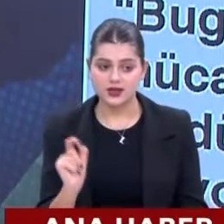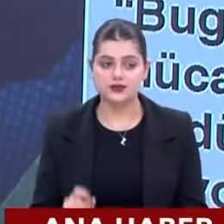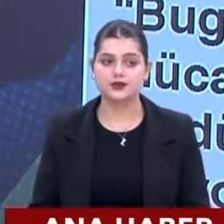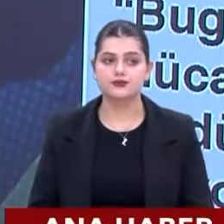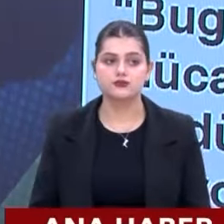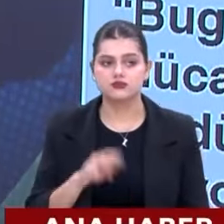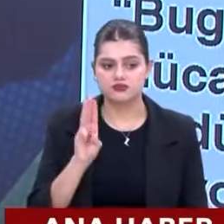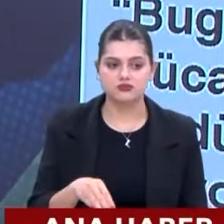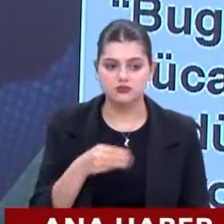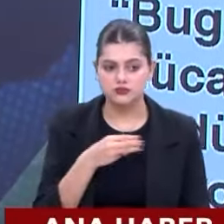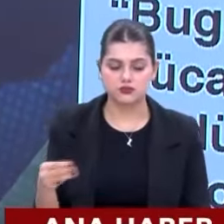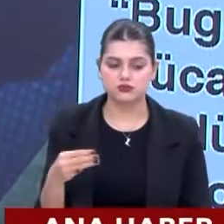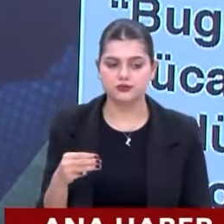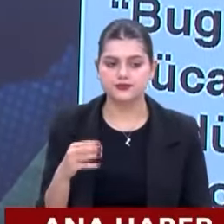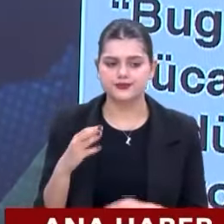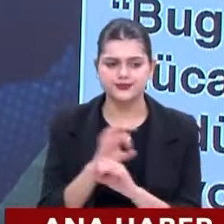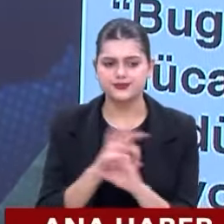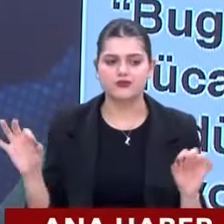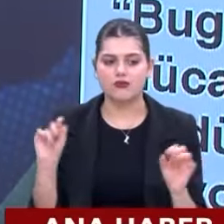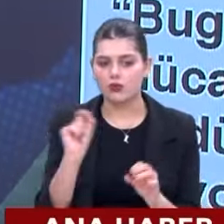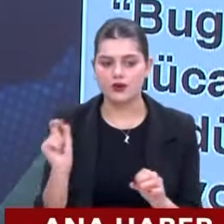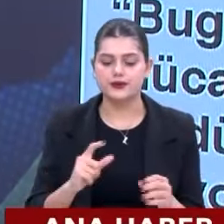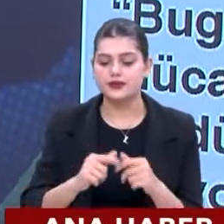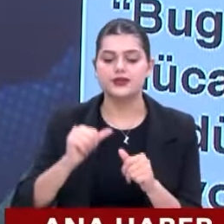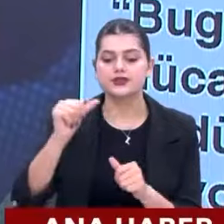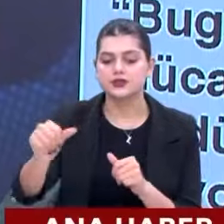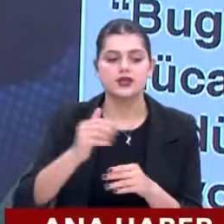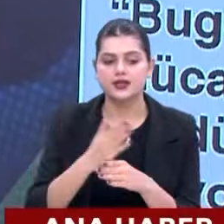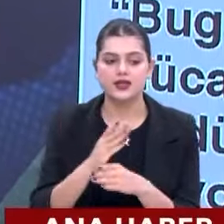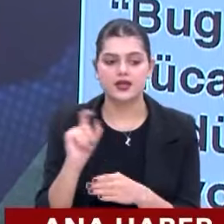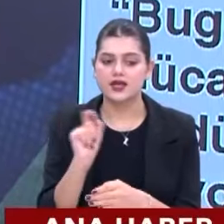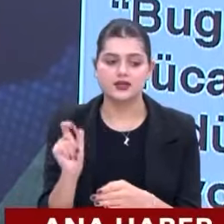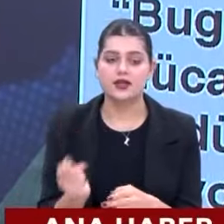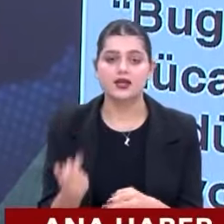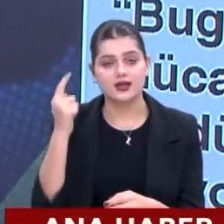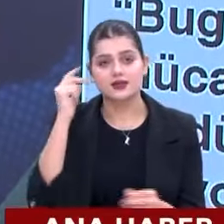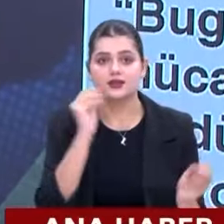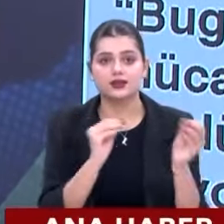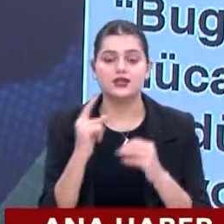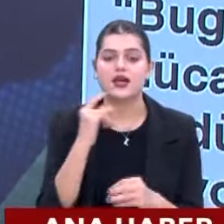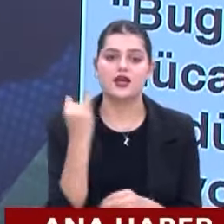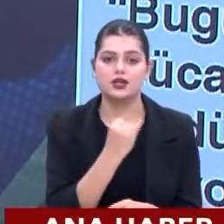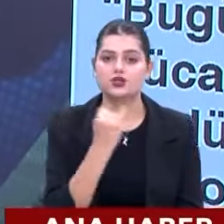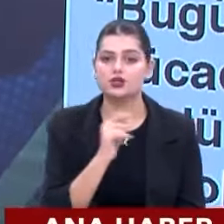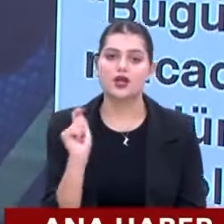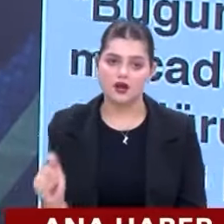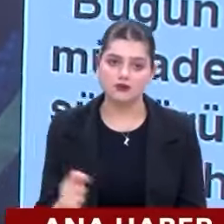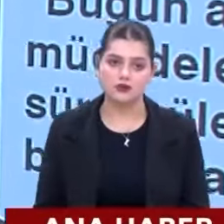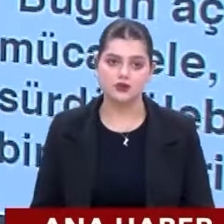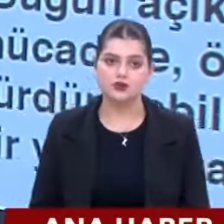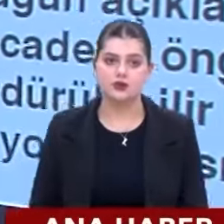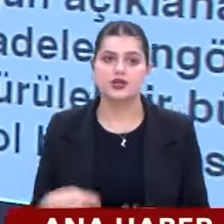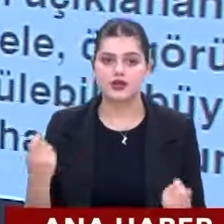vadeye matematiksel olarak tutacak şeyler yaz. Daha ileri vadeye ne yazarsan yaz demiş. Bu da eleştirel bir yaklaşım. Ve